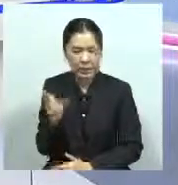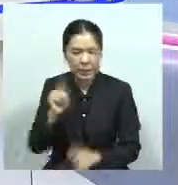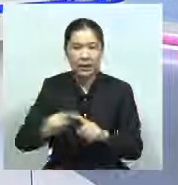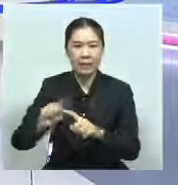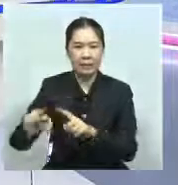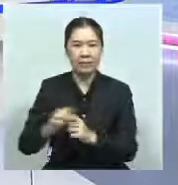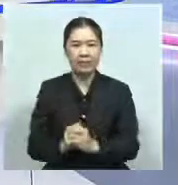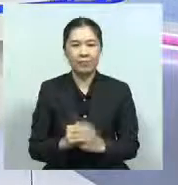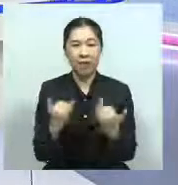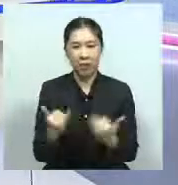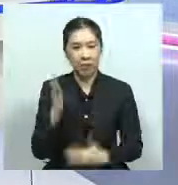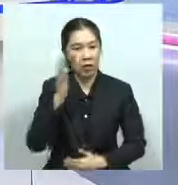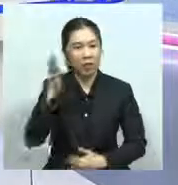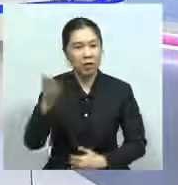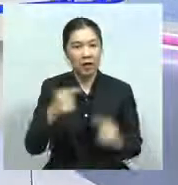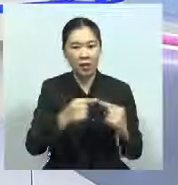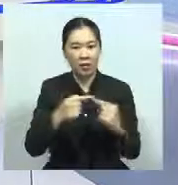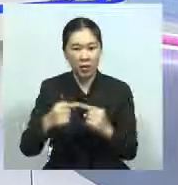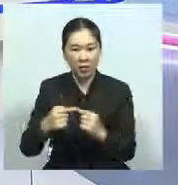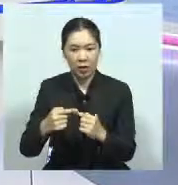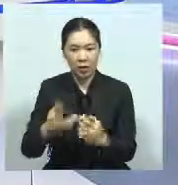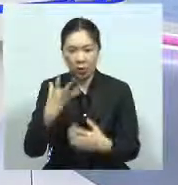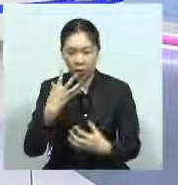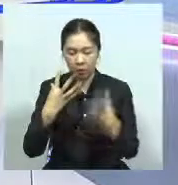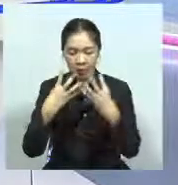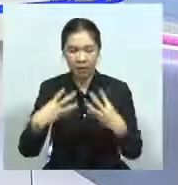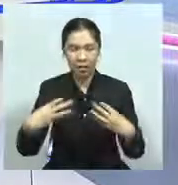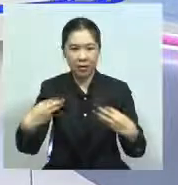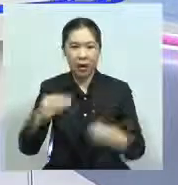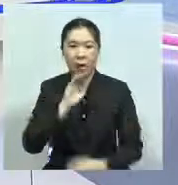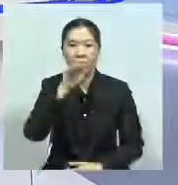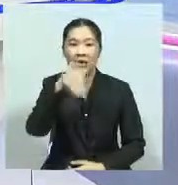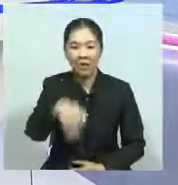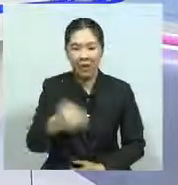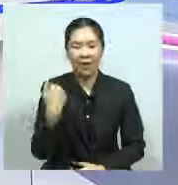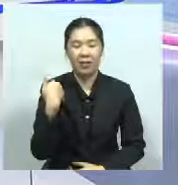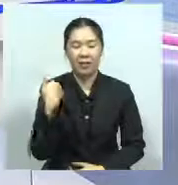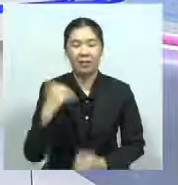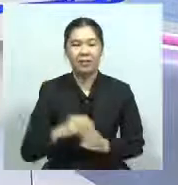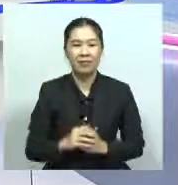หลังจากนี้ยังต้องต่อสู้มีคดีครอบครองงาช้างแอฟริกาเป็นจำเลยร่วมกับภรรยา